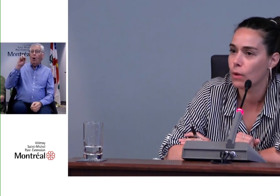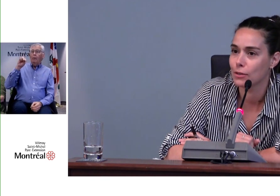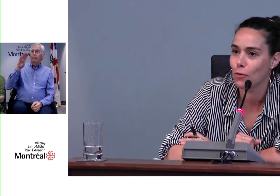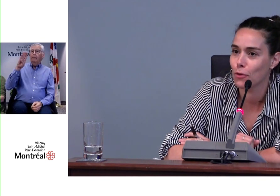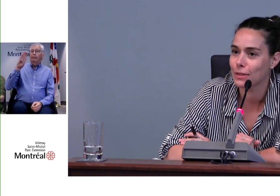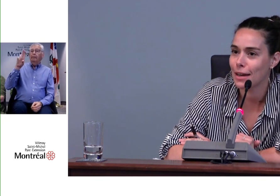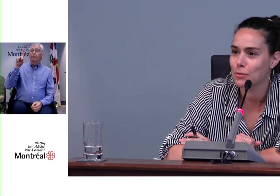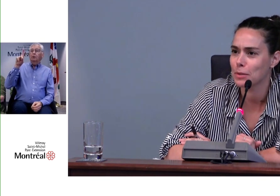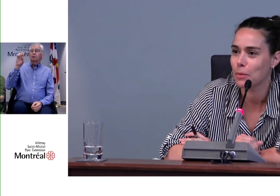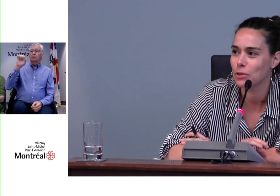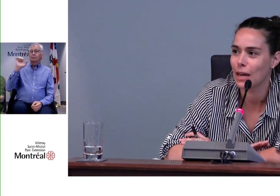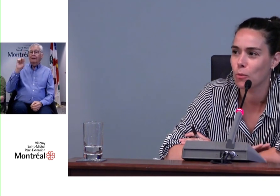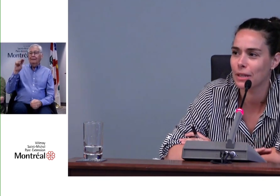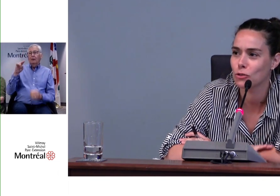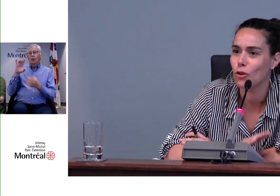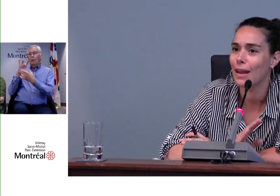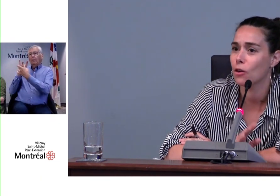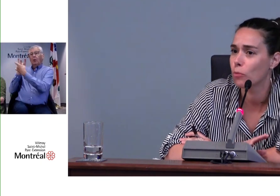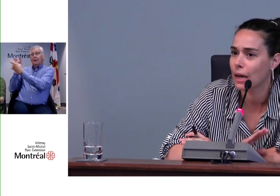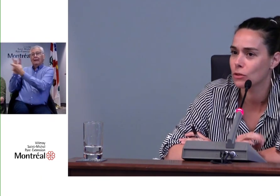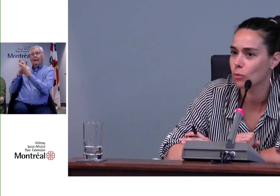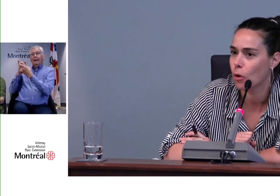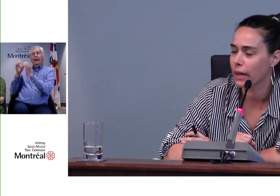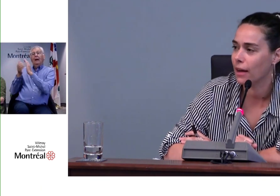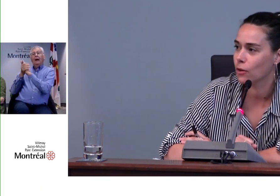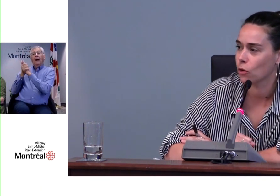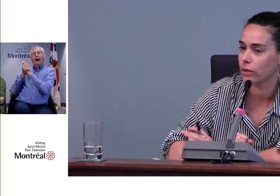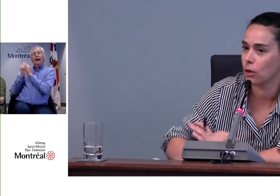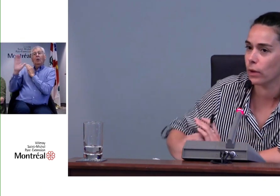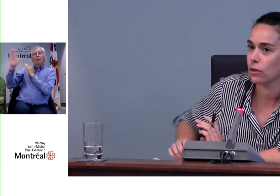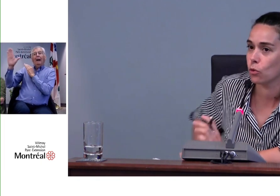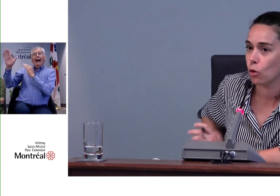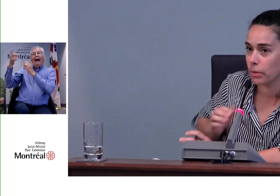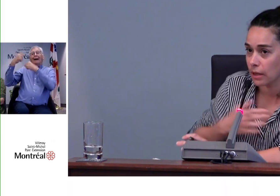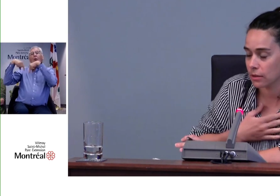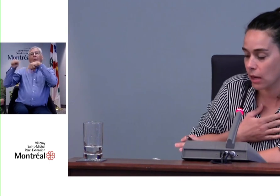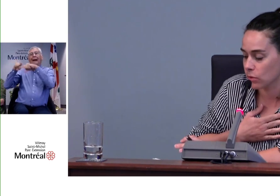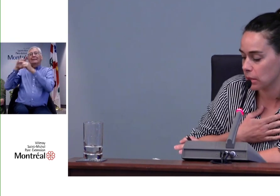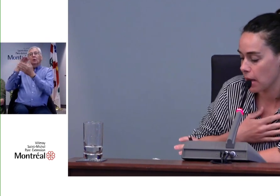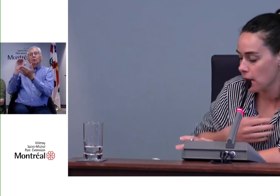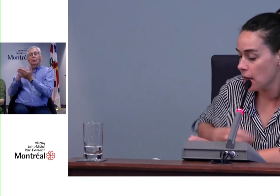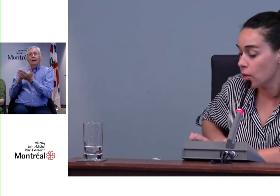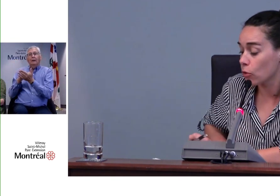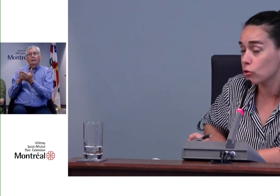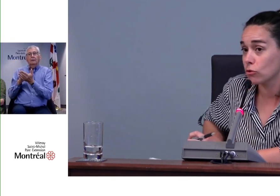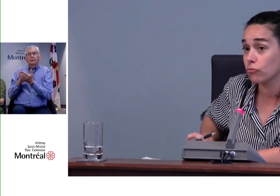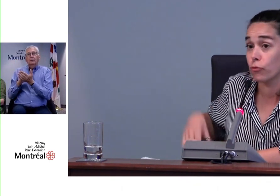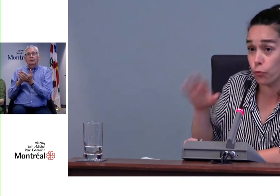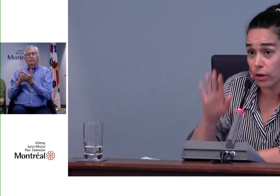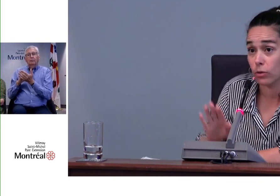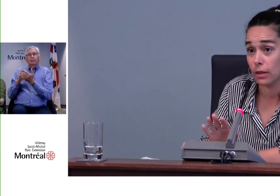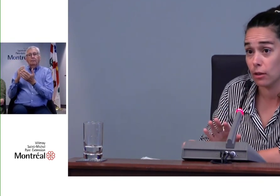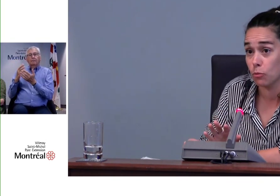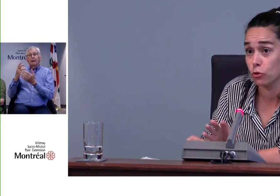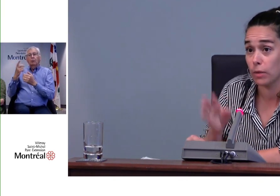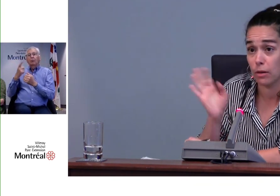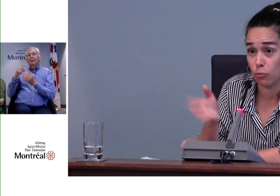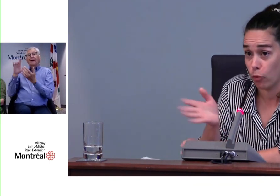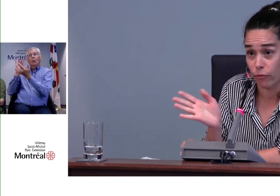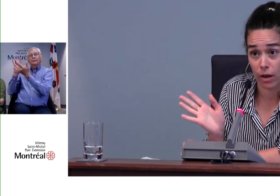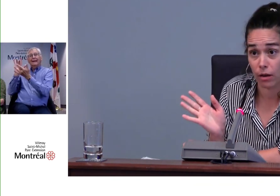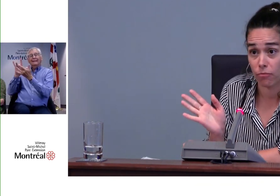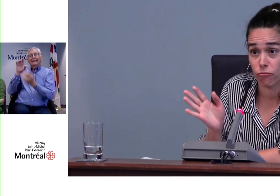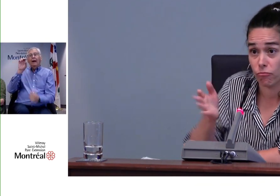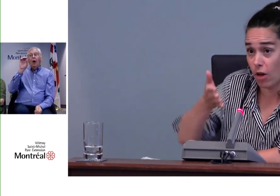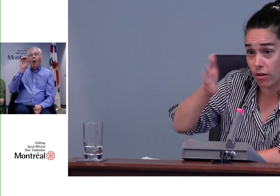l'évaluation fonçage je pense même que c'est la compétence de l'agglomération de Montréal donc on est loin de nos compétences d'arrondissement donc ce que vous pouvez contacter l'homme vous demande